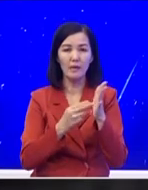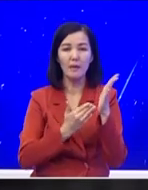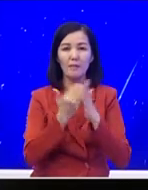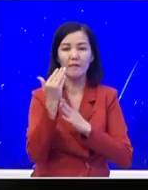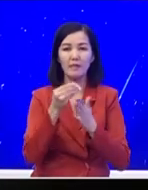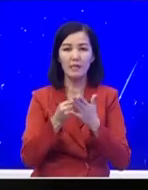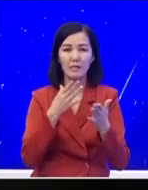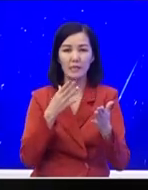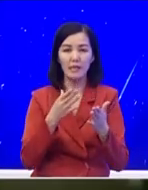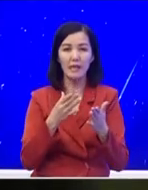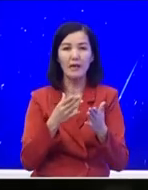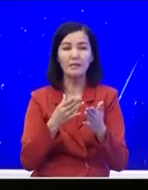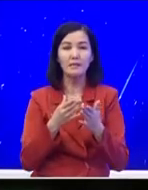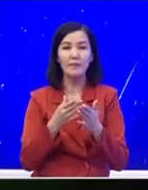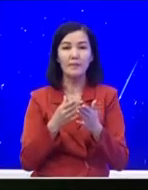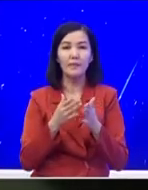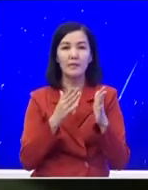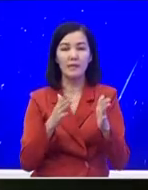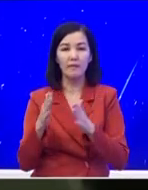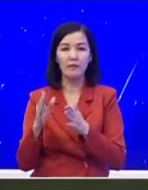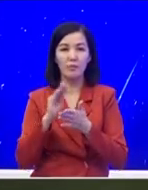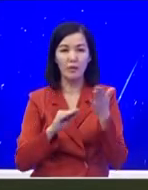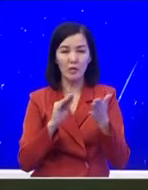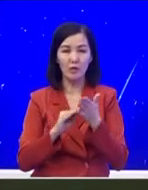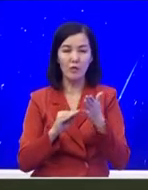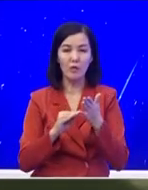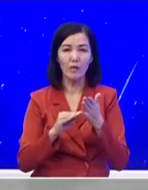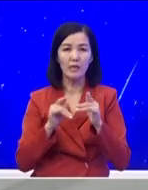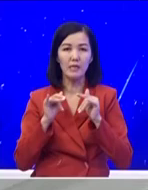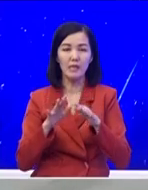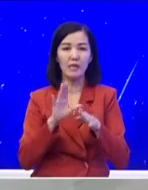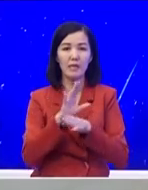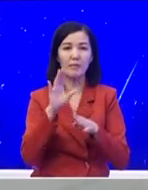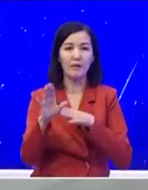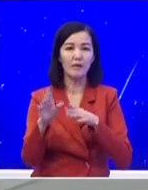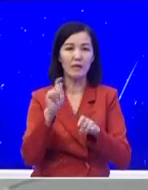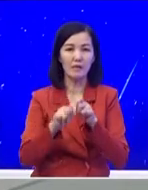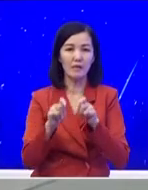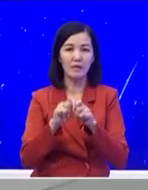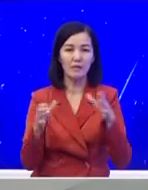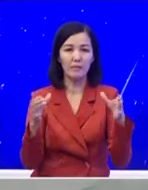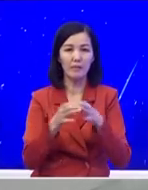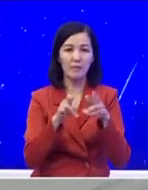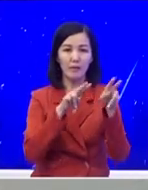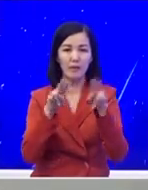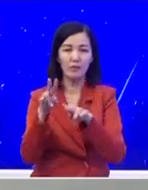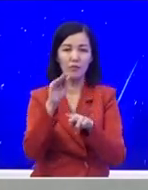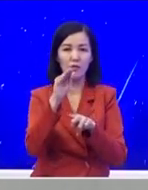повысили цены. В связи с этим составлены соответствующие протоколы, и дело направлено для дальнейшего рассмотрения в департамент контроля